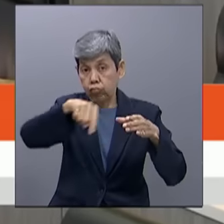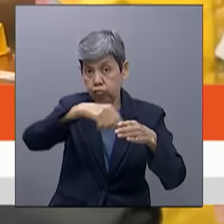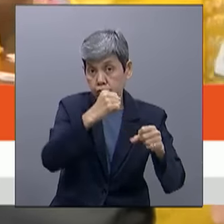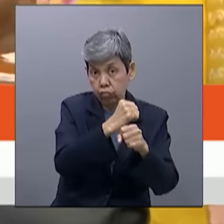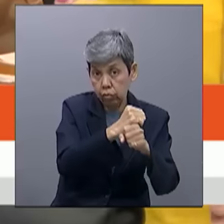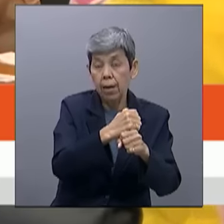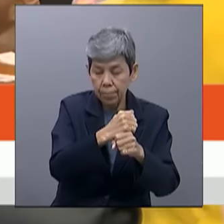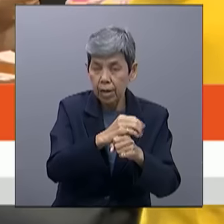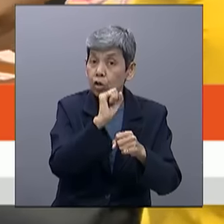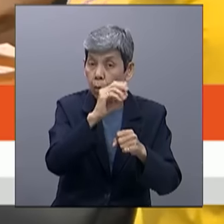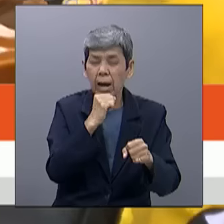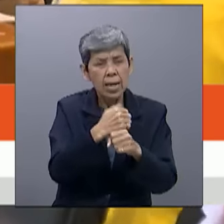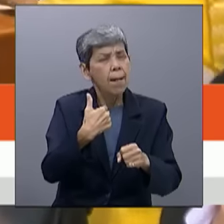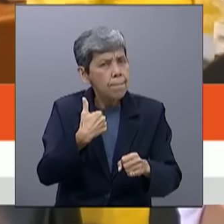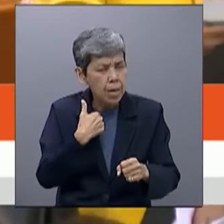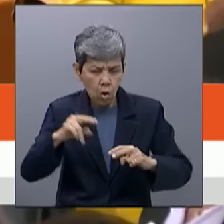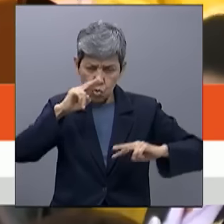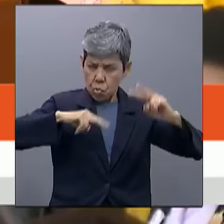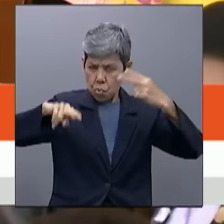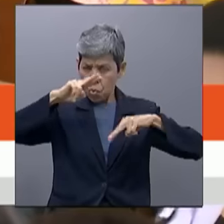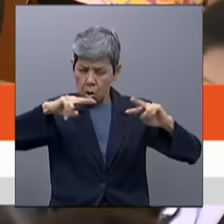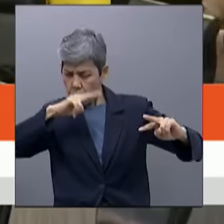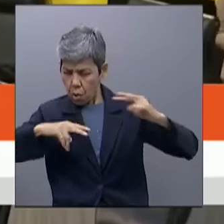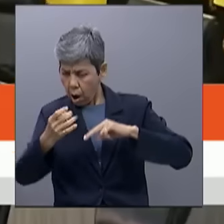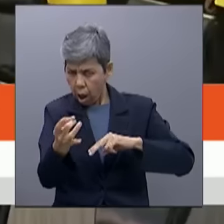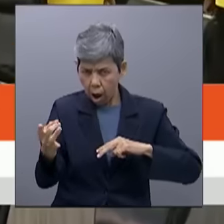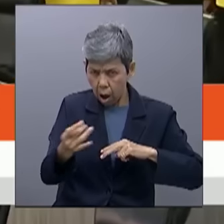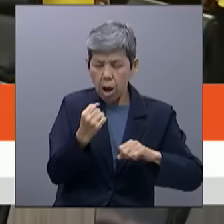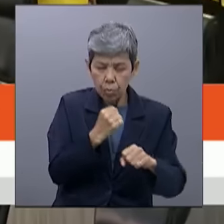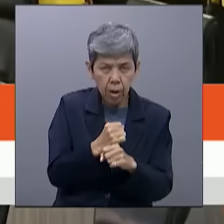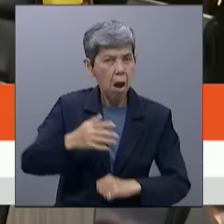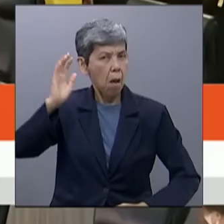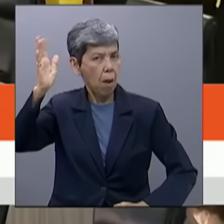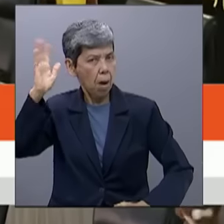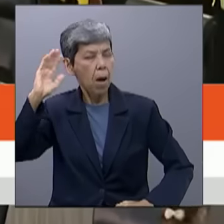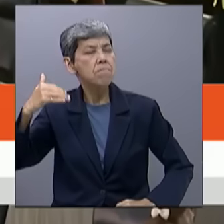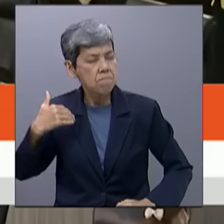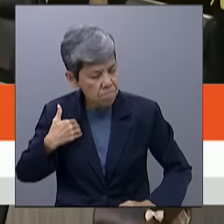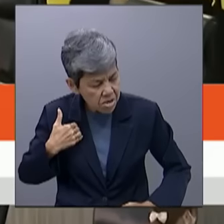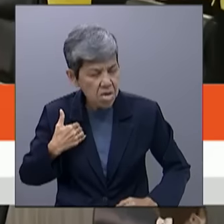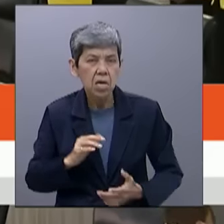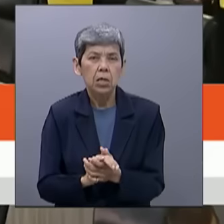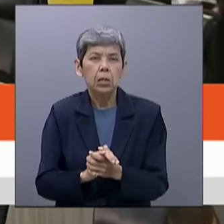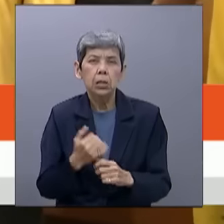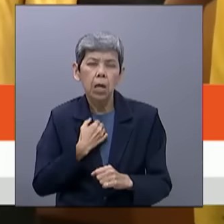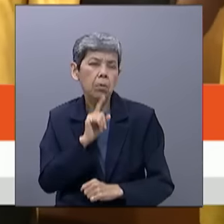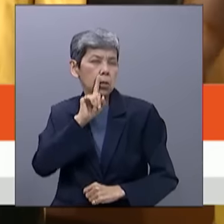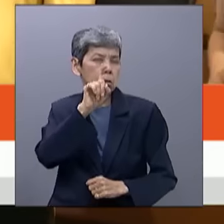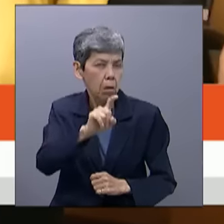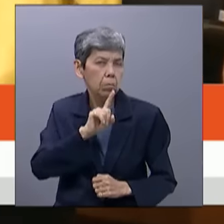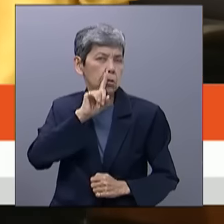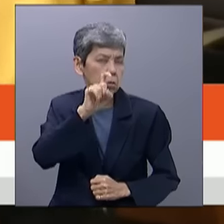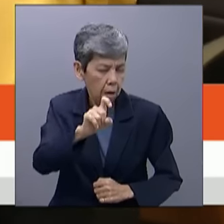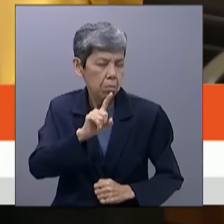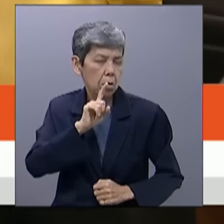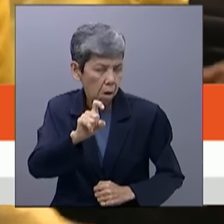ก็คืออาจจะมีการตรวจสอบมากขึ้นมีการอภิปรายทั่วไปมีการตั้งกระทู ้ ดุเ